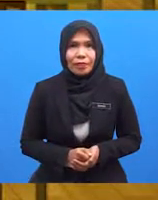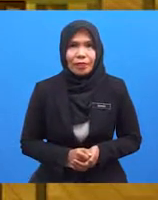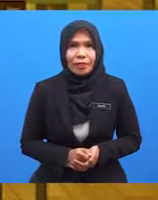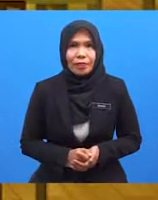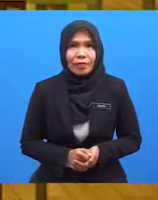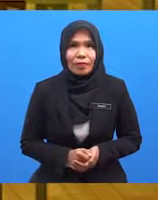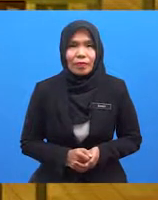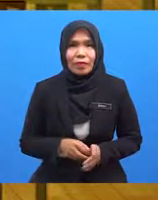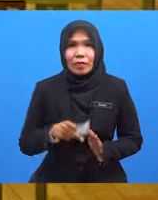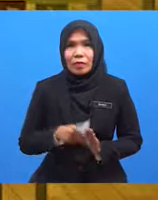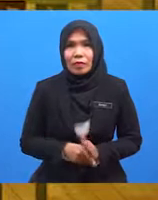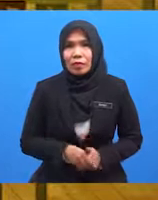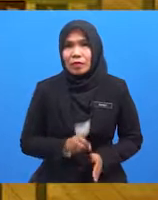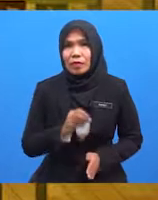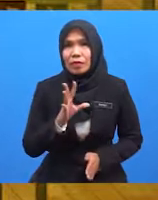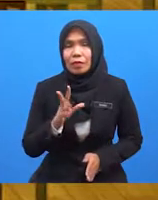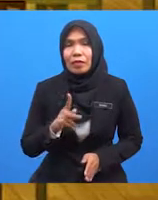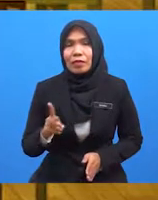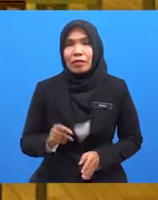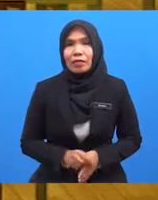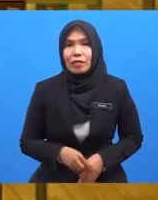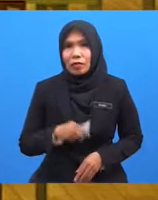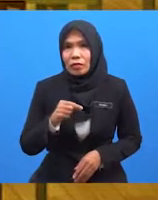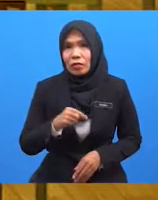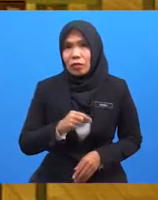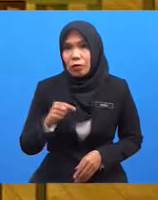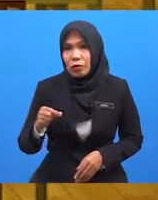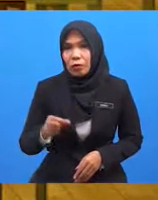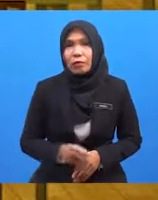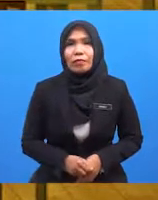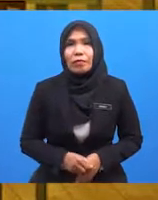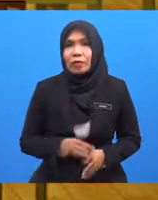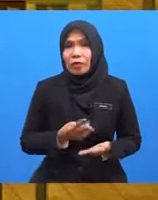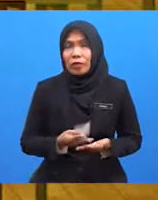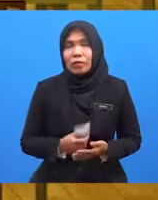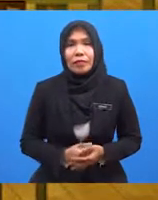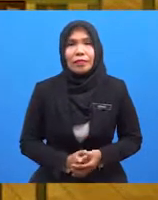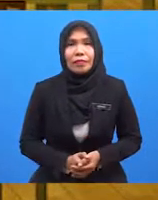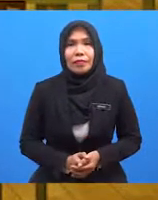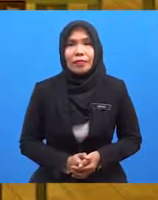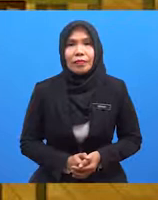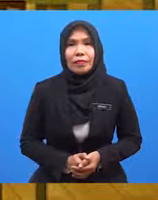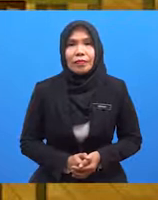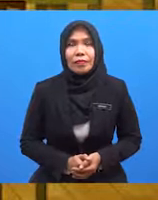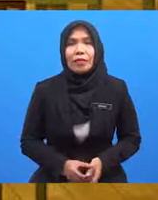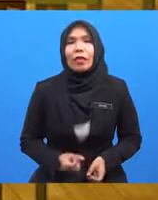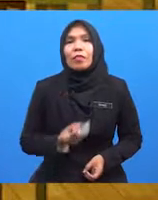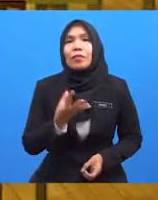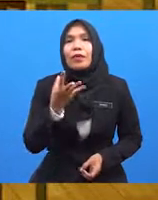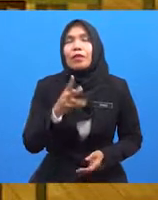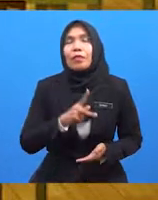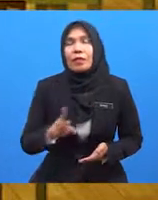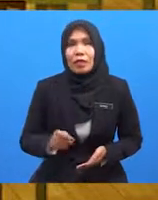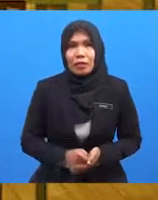iaitu perkembangan aksara Jawi. Sebelum itu, cikgu lontarkan satu soalan. Berapakah jumlah